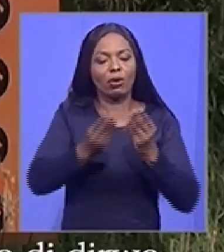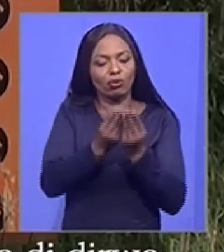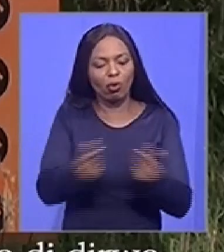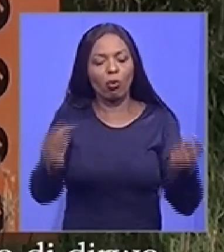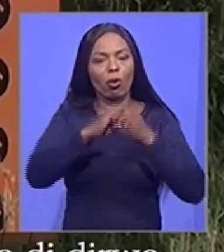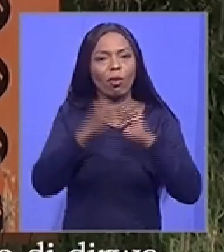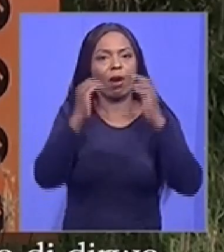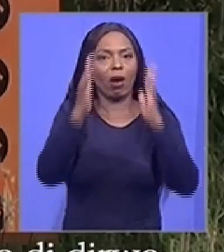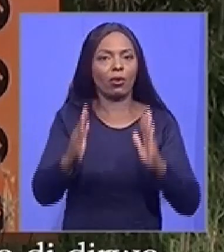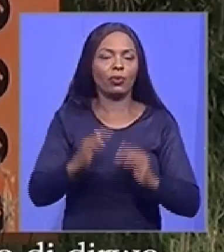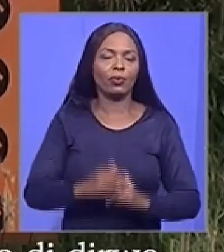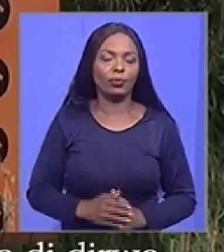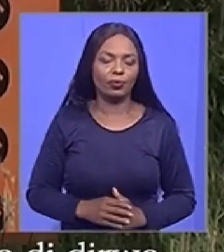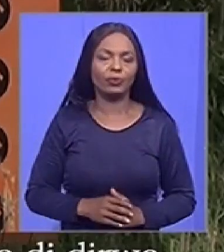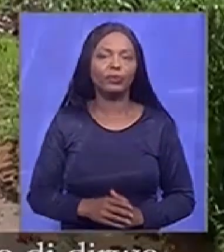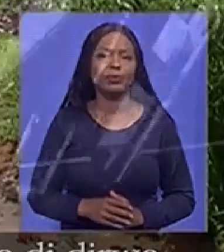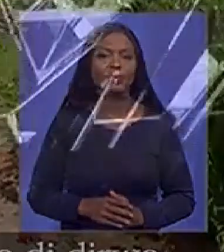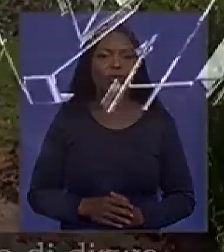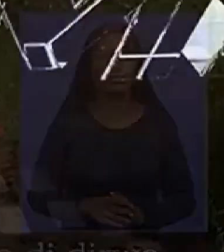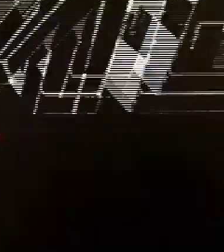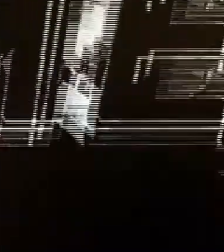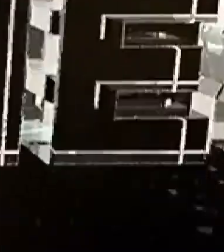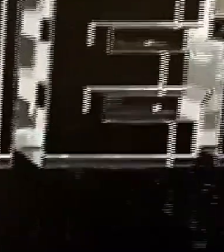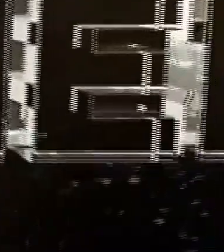baagi bano.